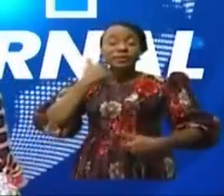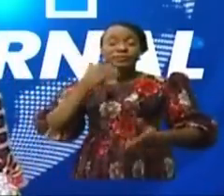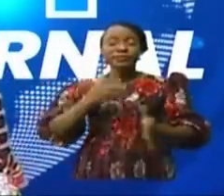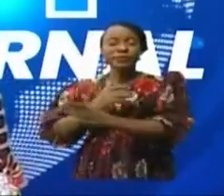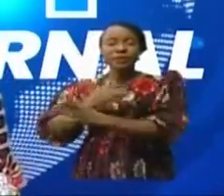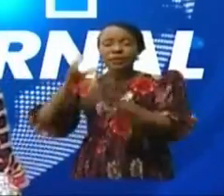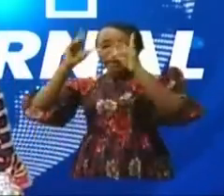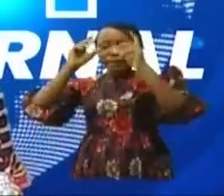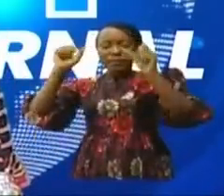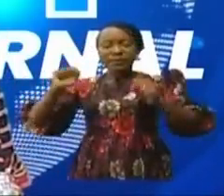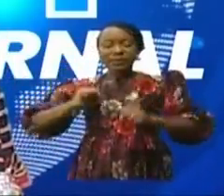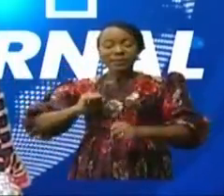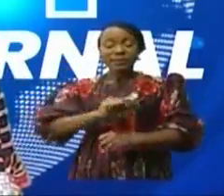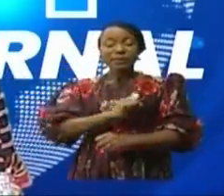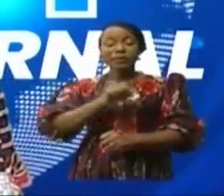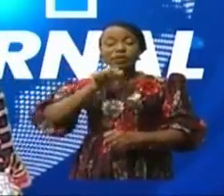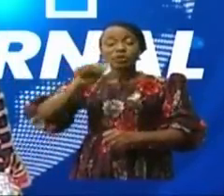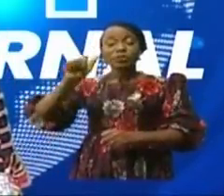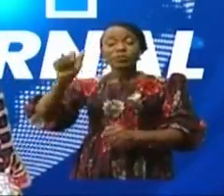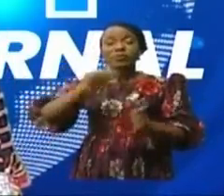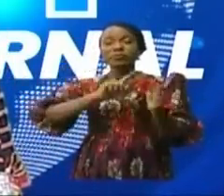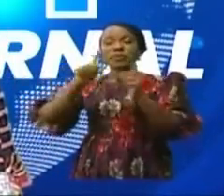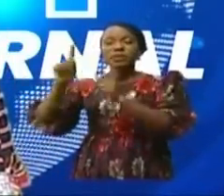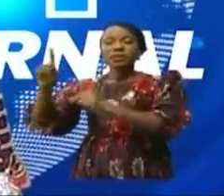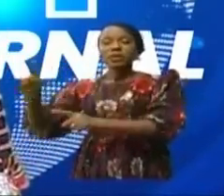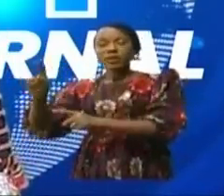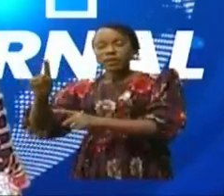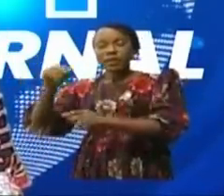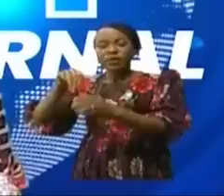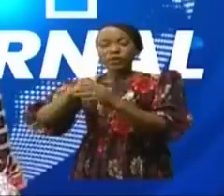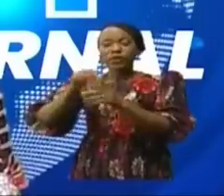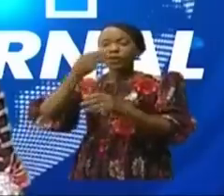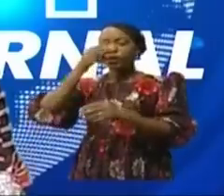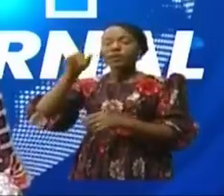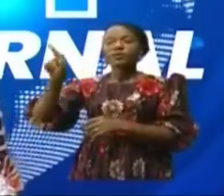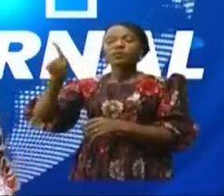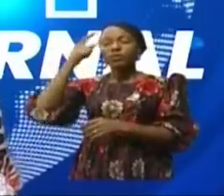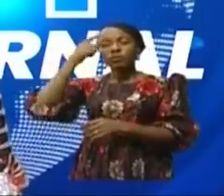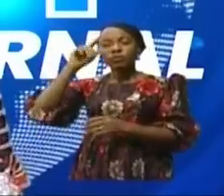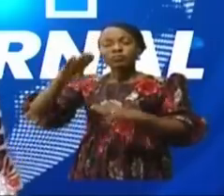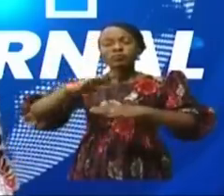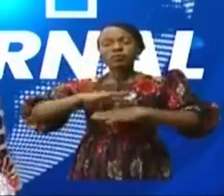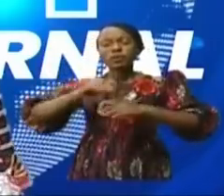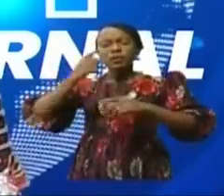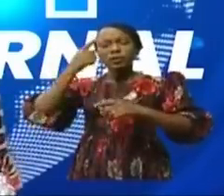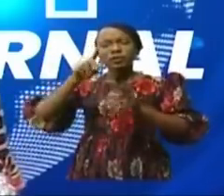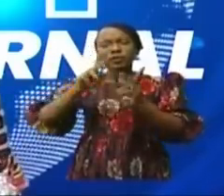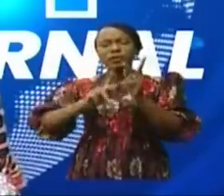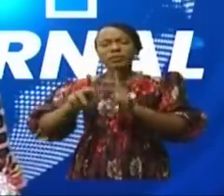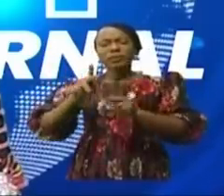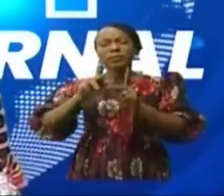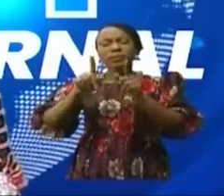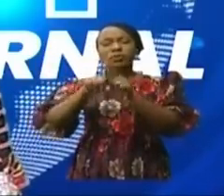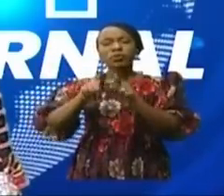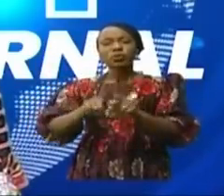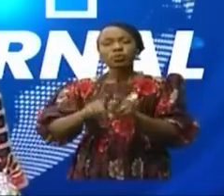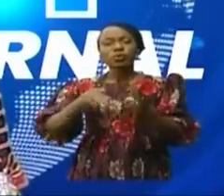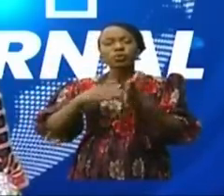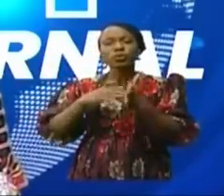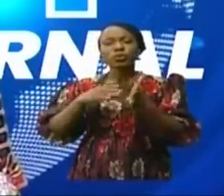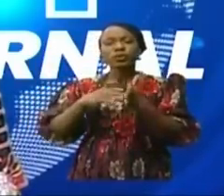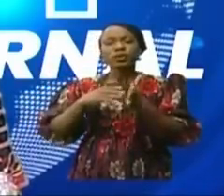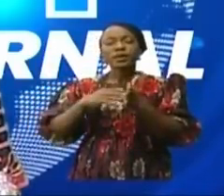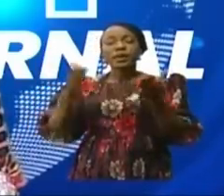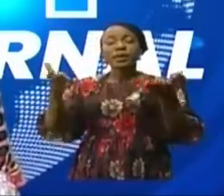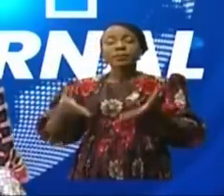Sénat et leader dans le Kivu, Modeste Bahati, a lancé un message d'apaisement pour calmer le courroux des populations contre la présence